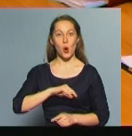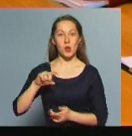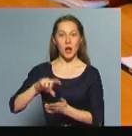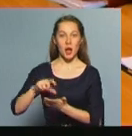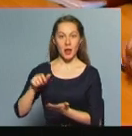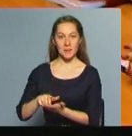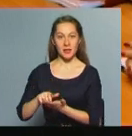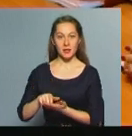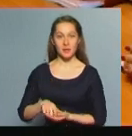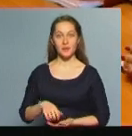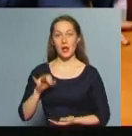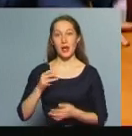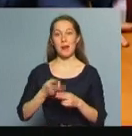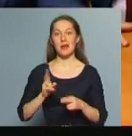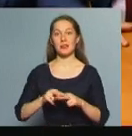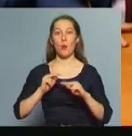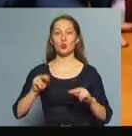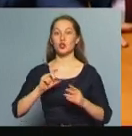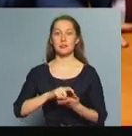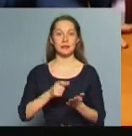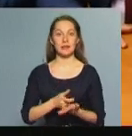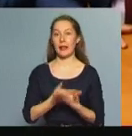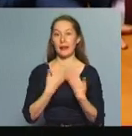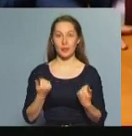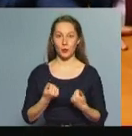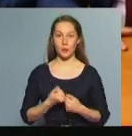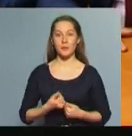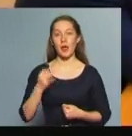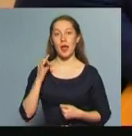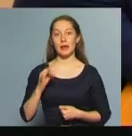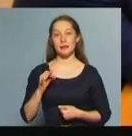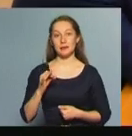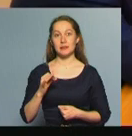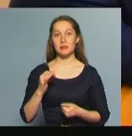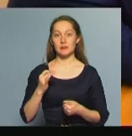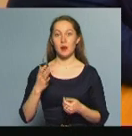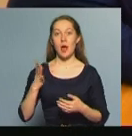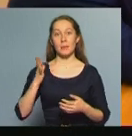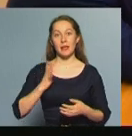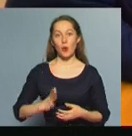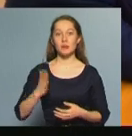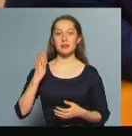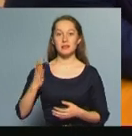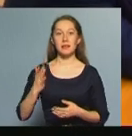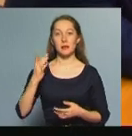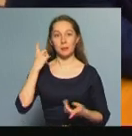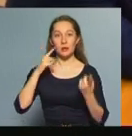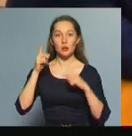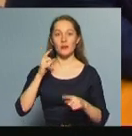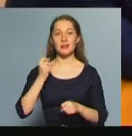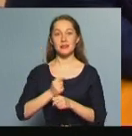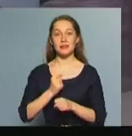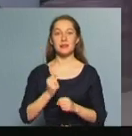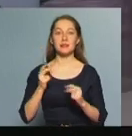мы остались без учительской. И таким образом, снова мы вышли из ситуации. Выкручиваться завьяловским педагогам приходится не первый